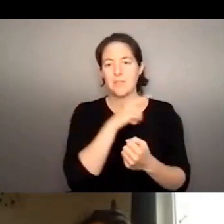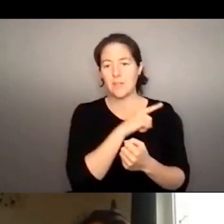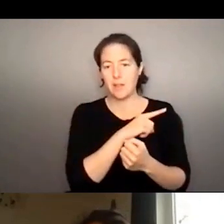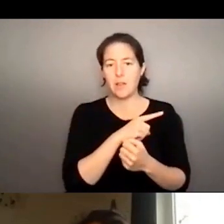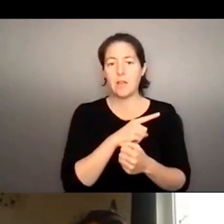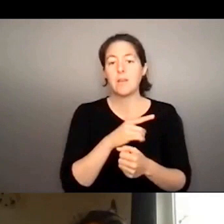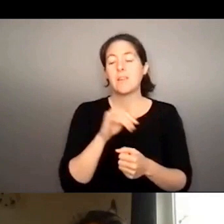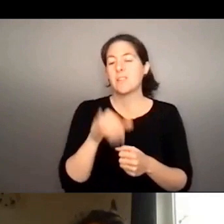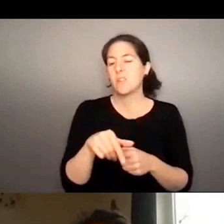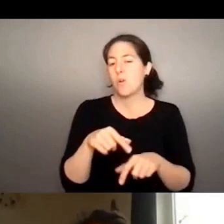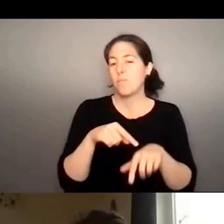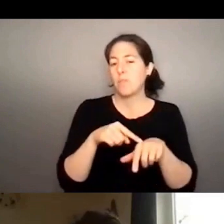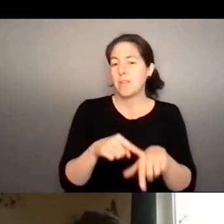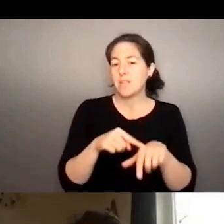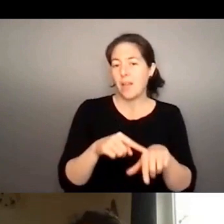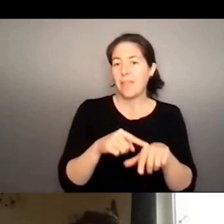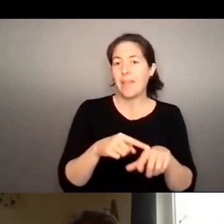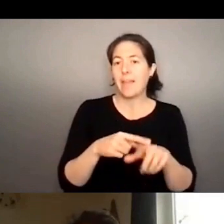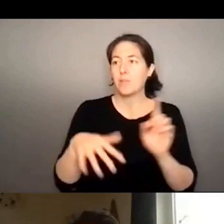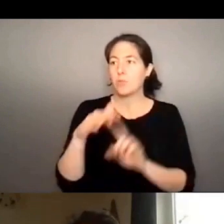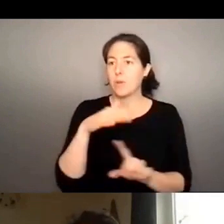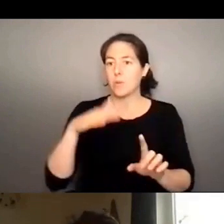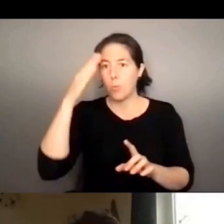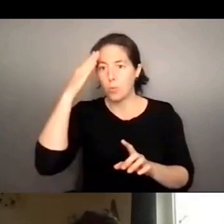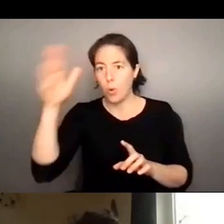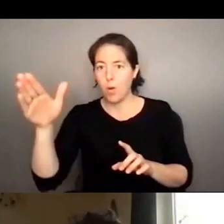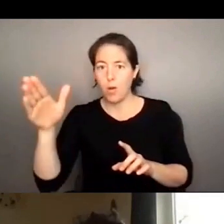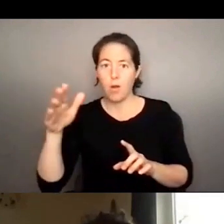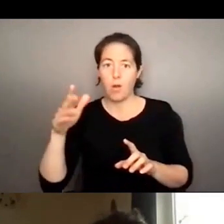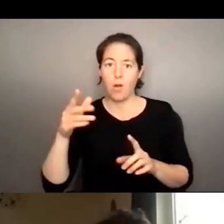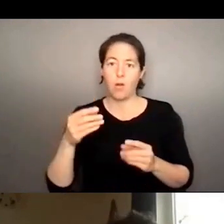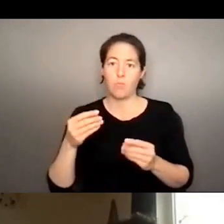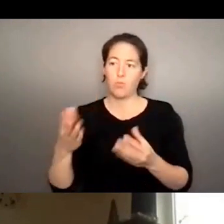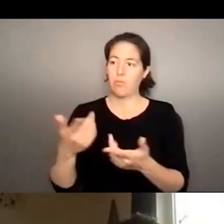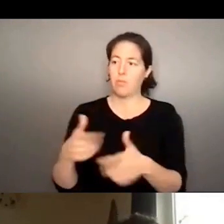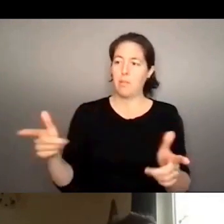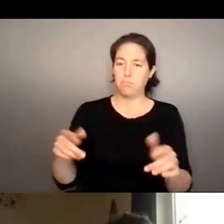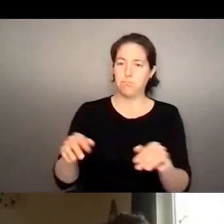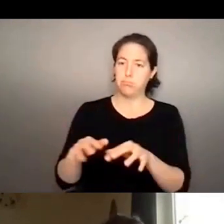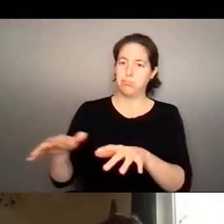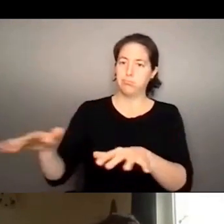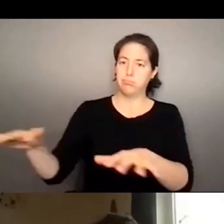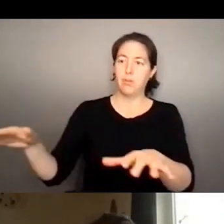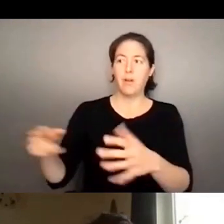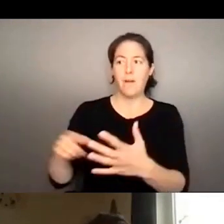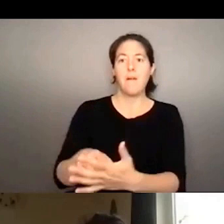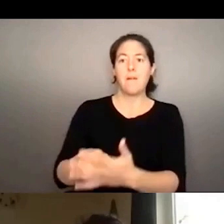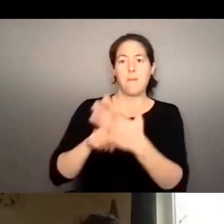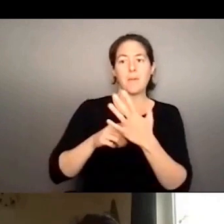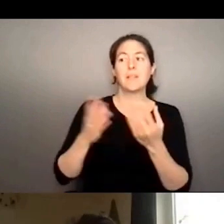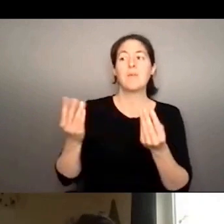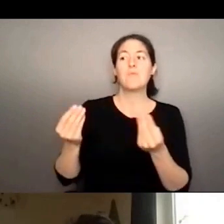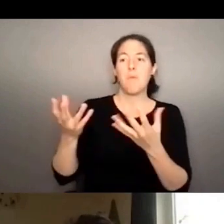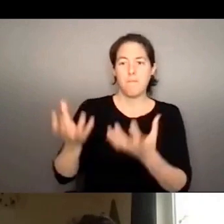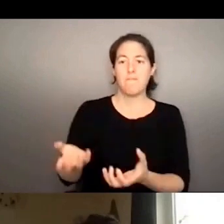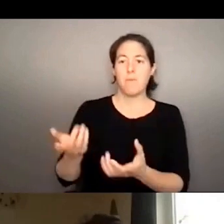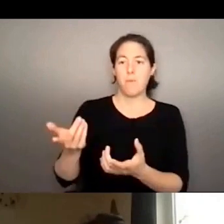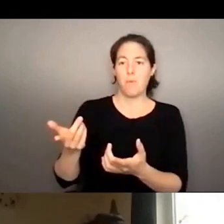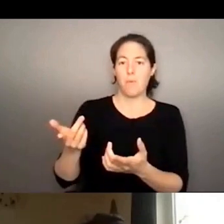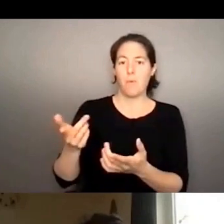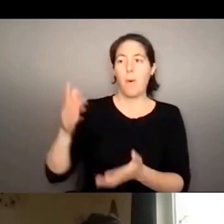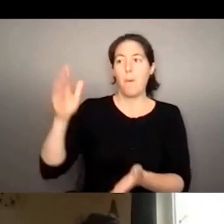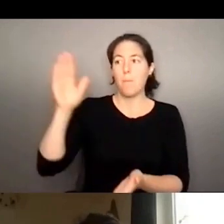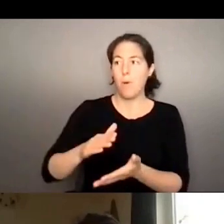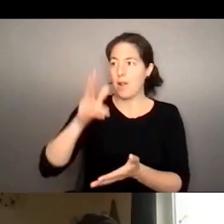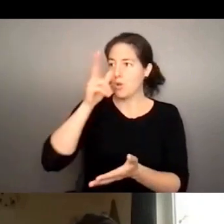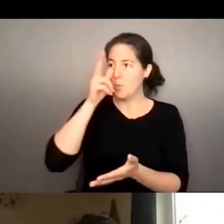au jardin ou dans des situations à l'extérieur où on leur donne un peu de liberté. Ils vont nous montrer les endroits du jardin qui sont les moins éclairés parce que c'est